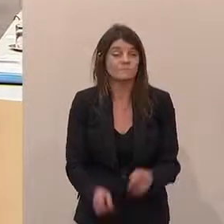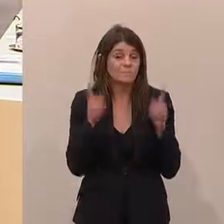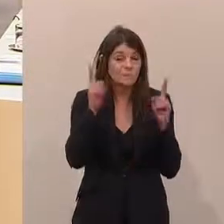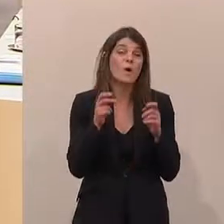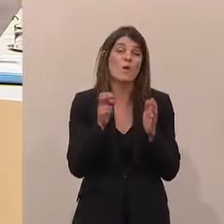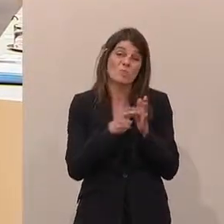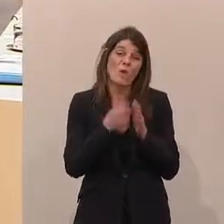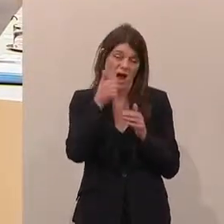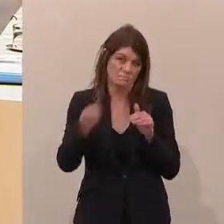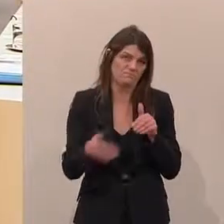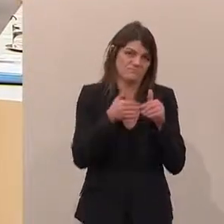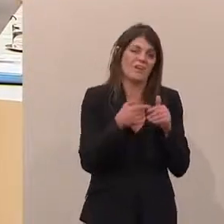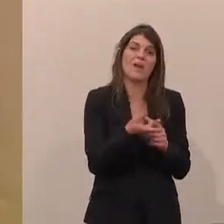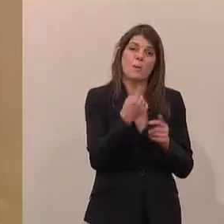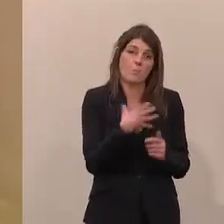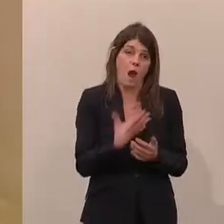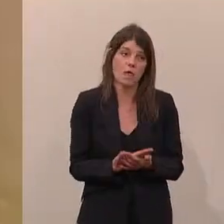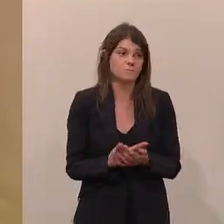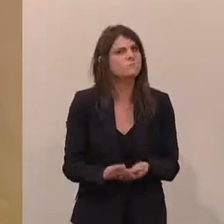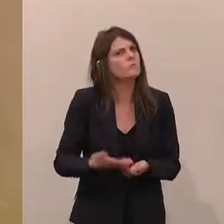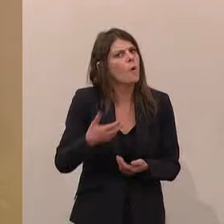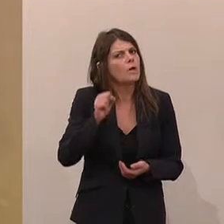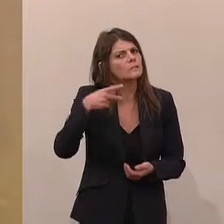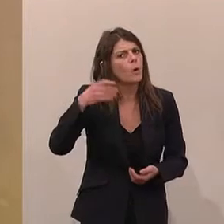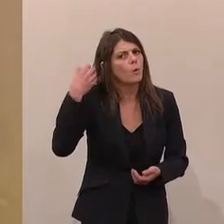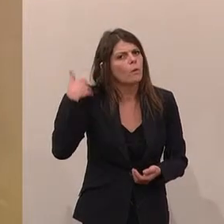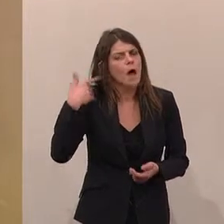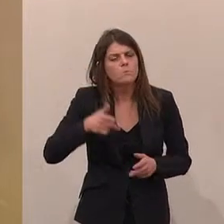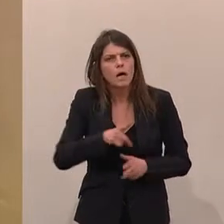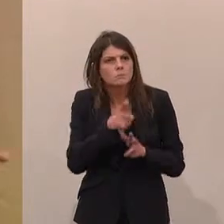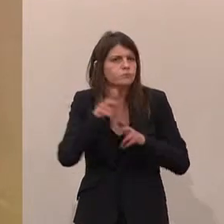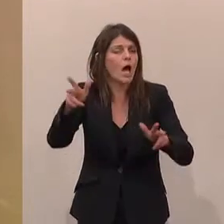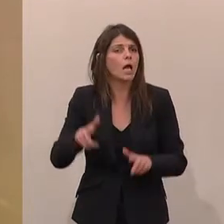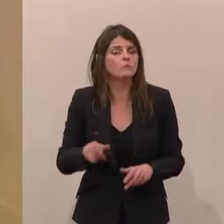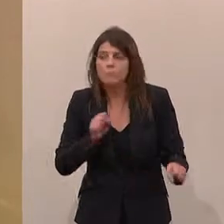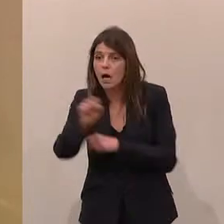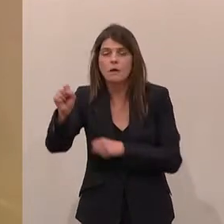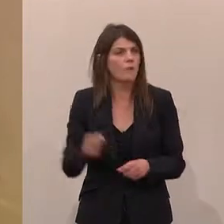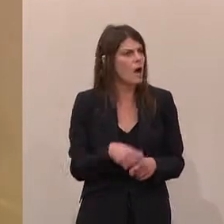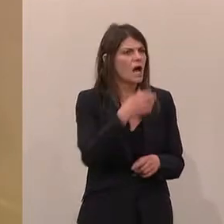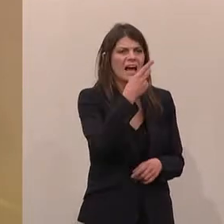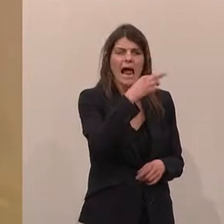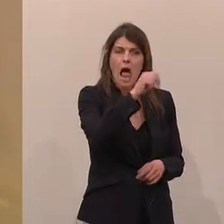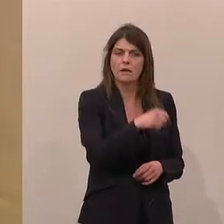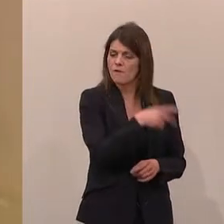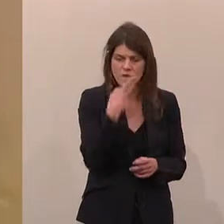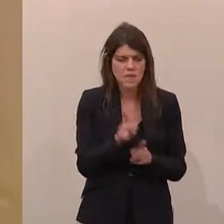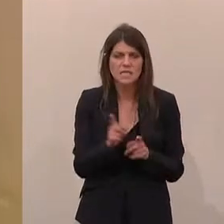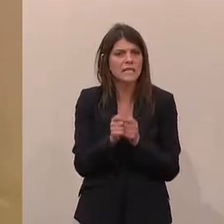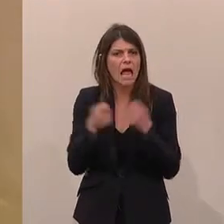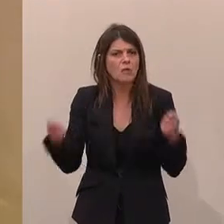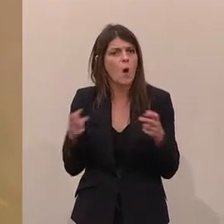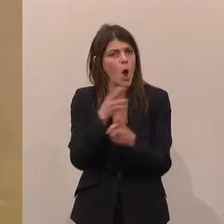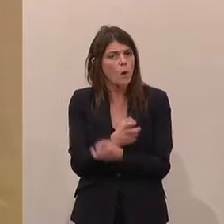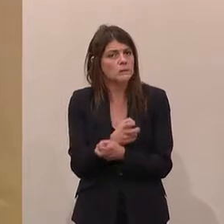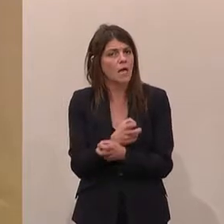Und noch etwas zur Doppelmoral. Wo war der Aufschrei der SPÖ, wo sich Kern verweigert hat, Österreich noch Interviews zu geben, als diese